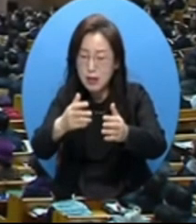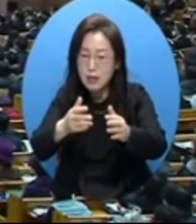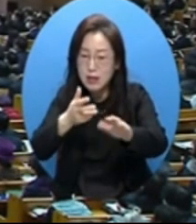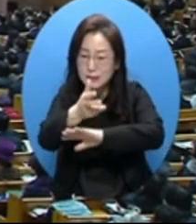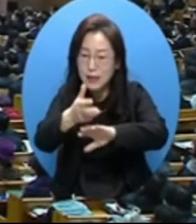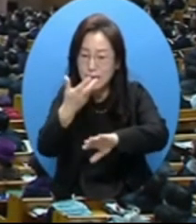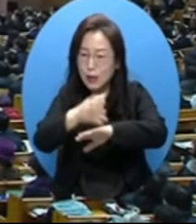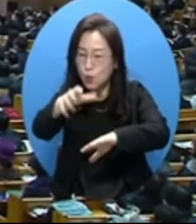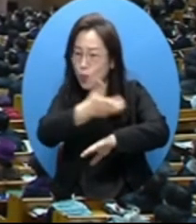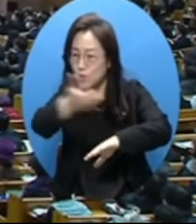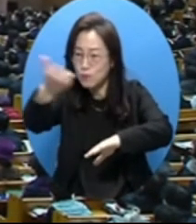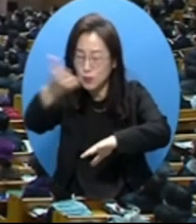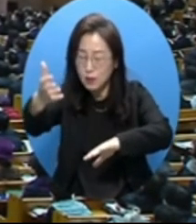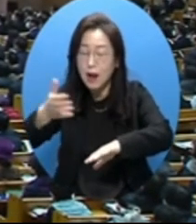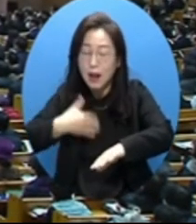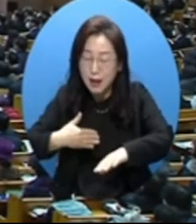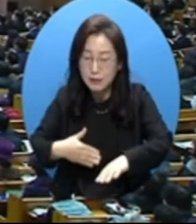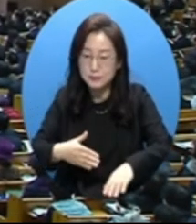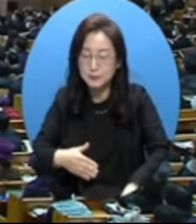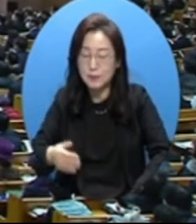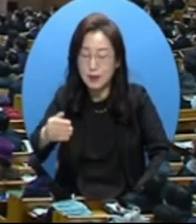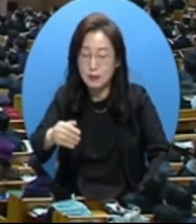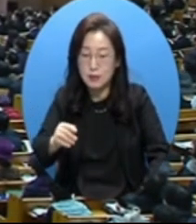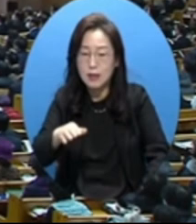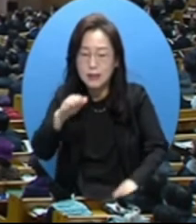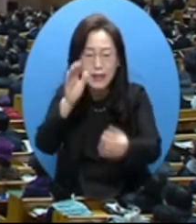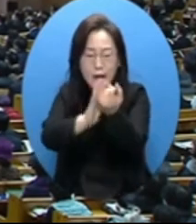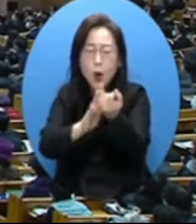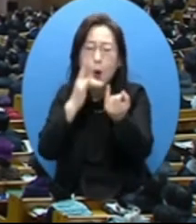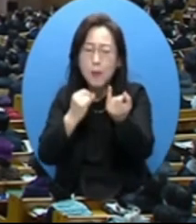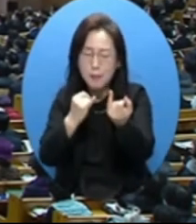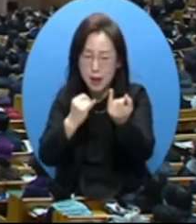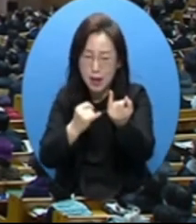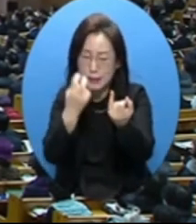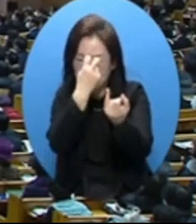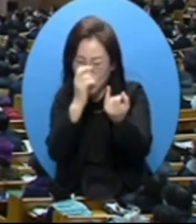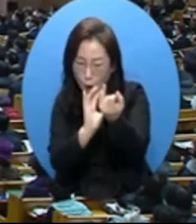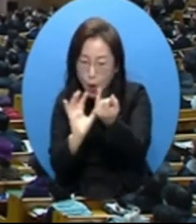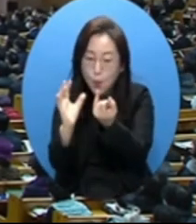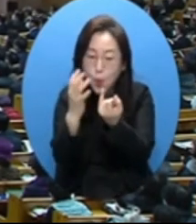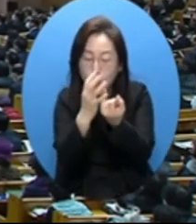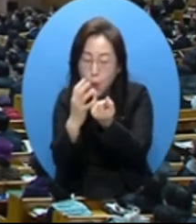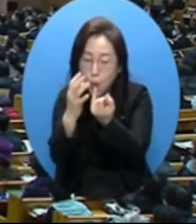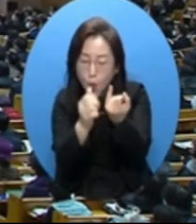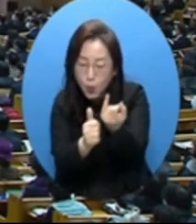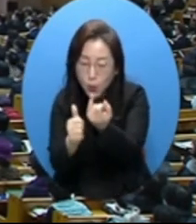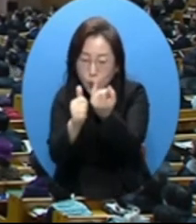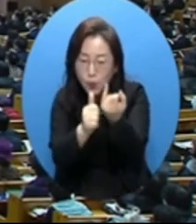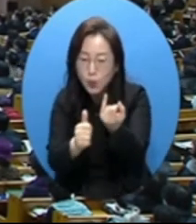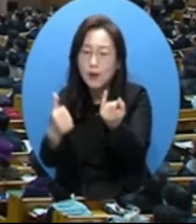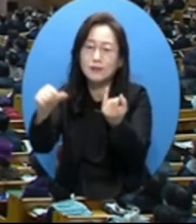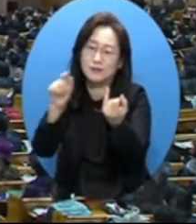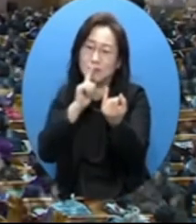내려가는데 아들이 엄마 내가 엄마 지켜줄게 내가 엄마 보호자가 될게 하고 따라 내려옵니다